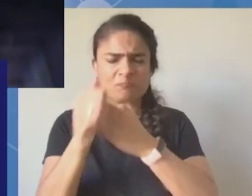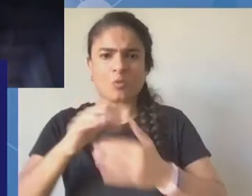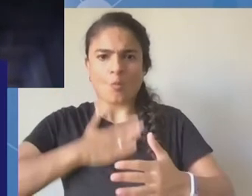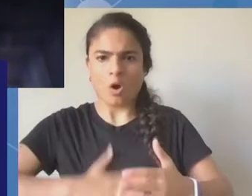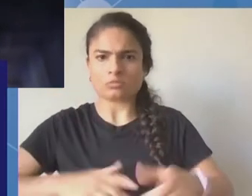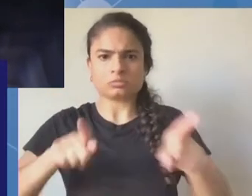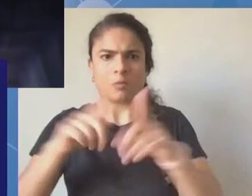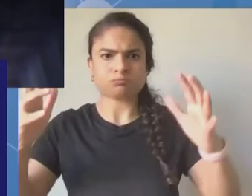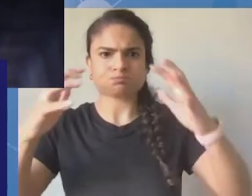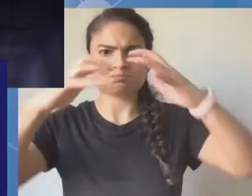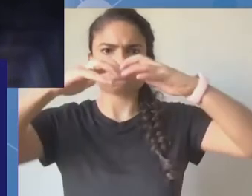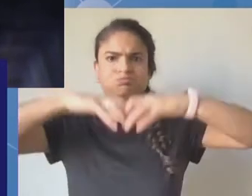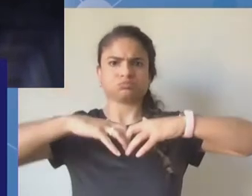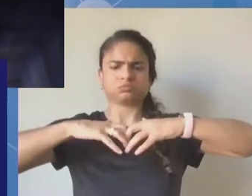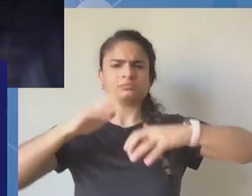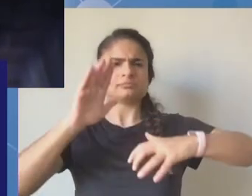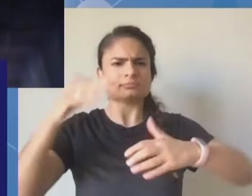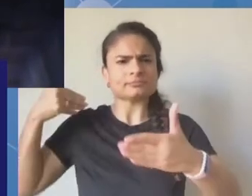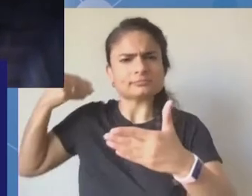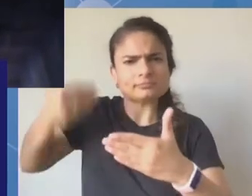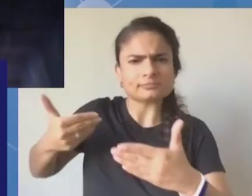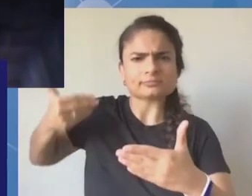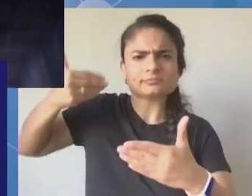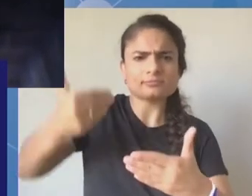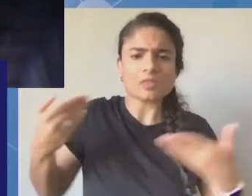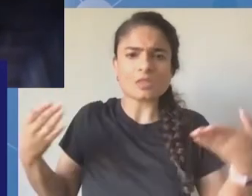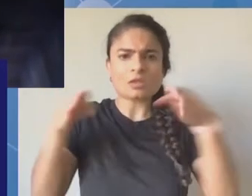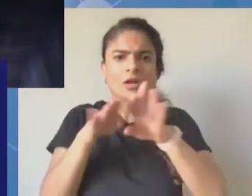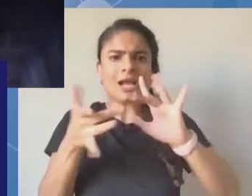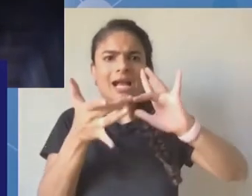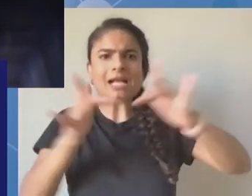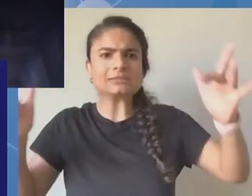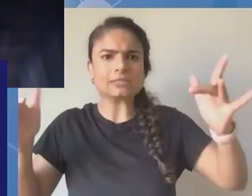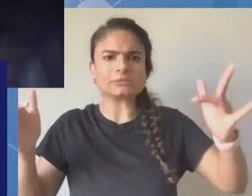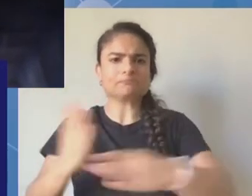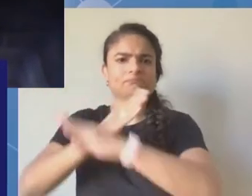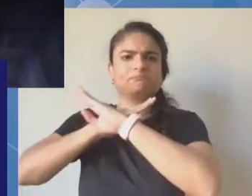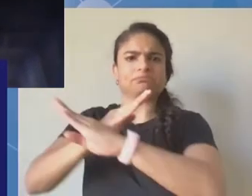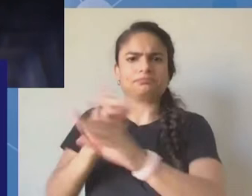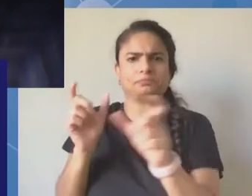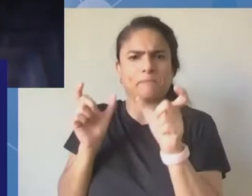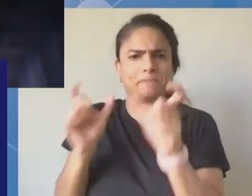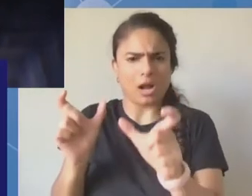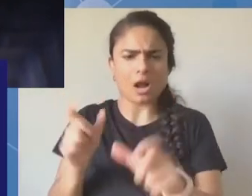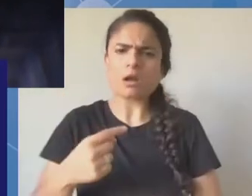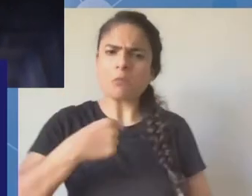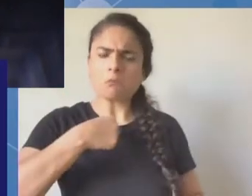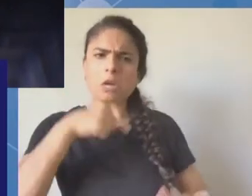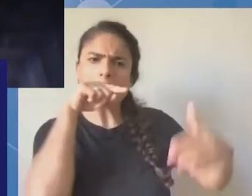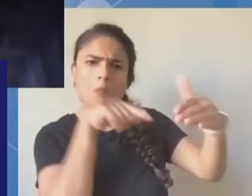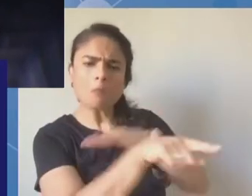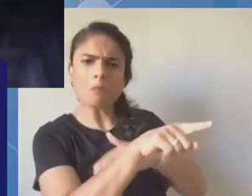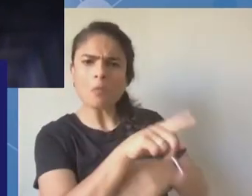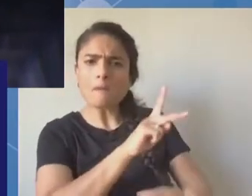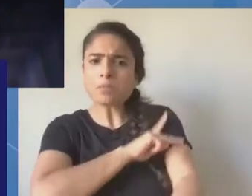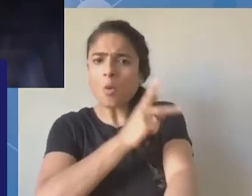联网的一些案子，一些例子的吧。所以我也是非常注意今天的听